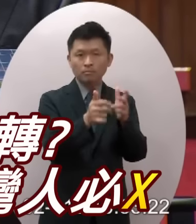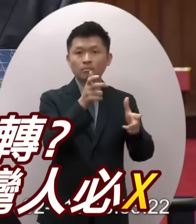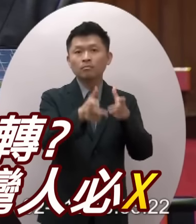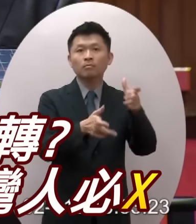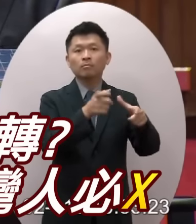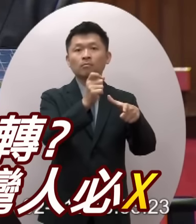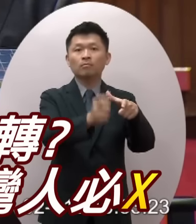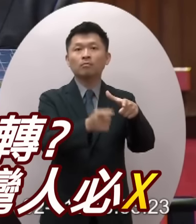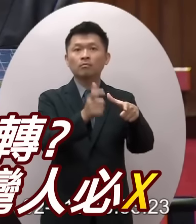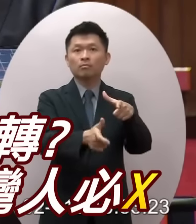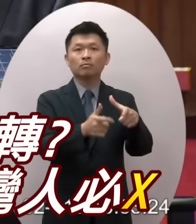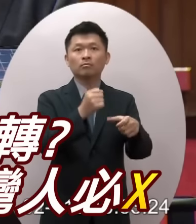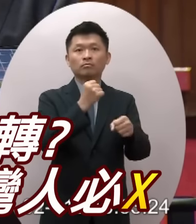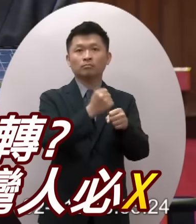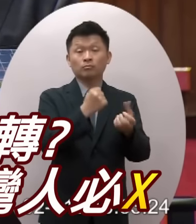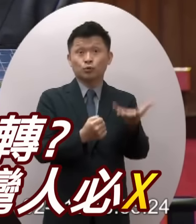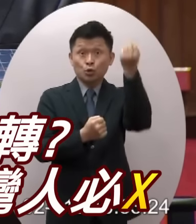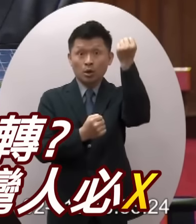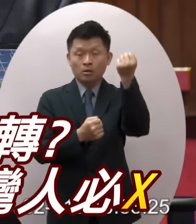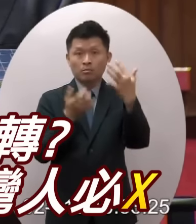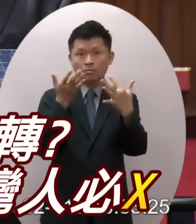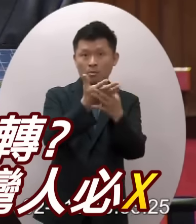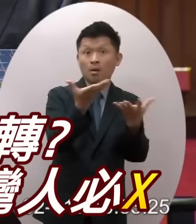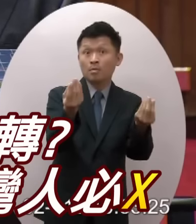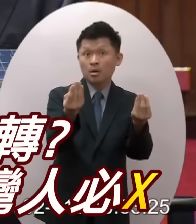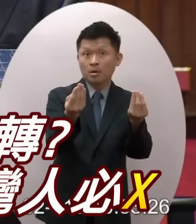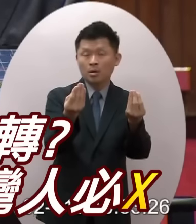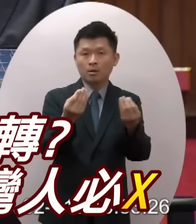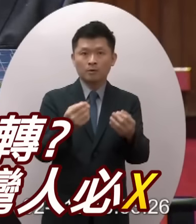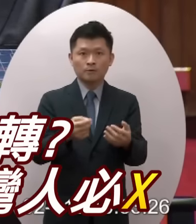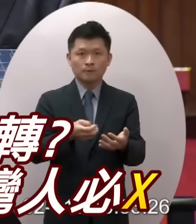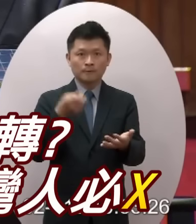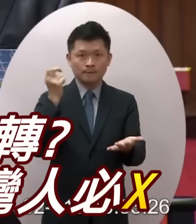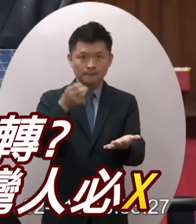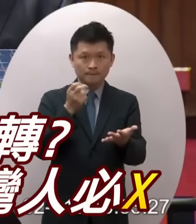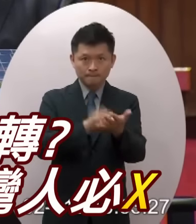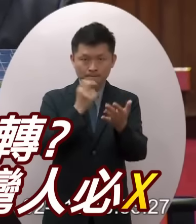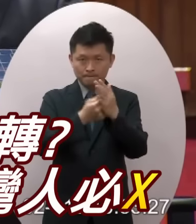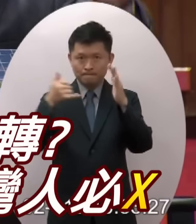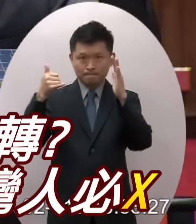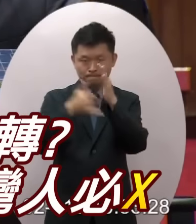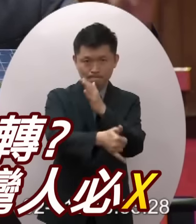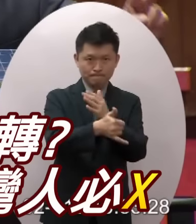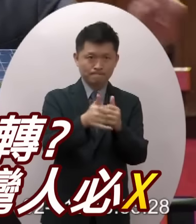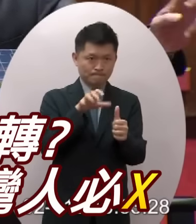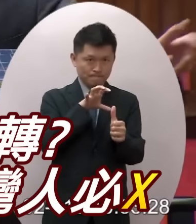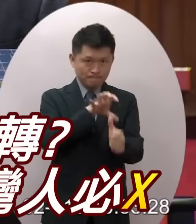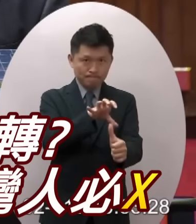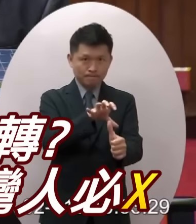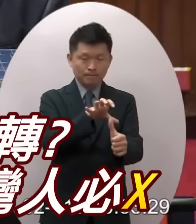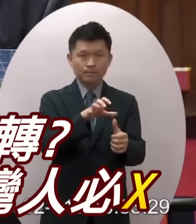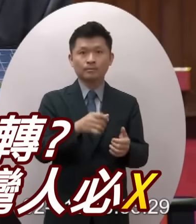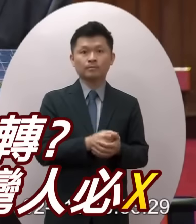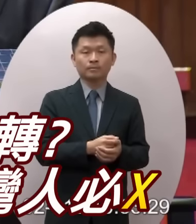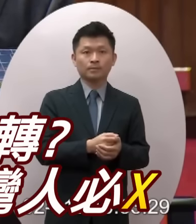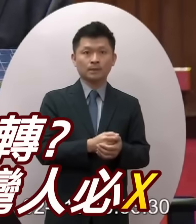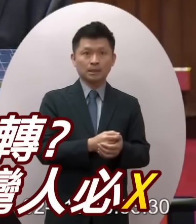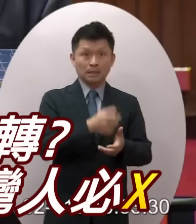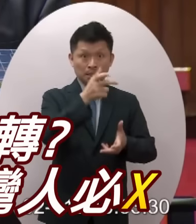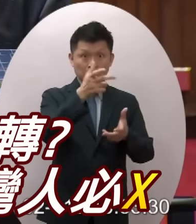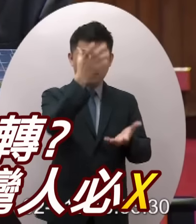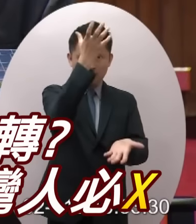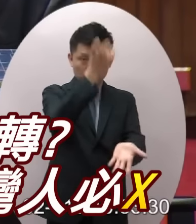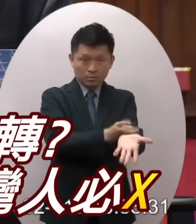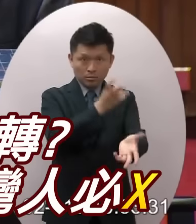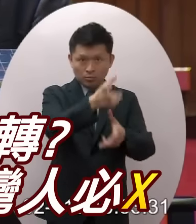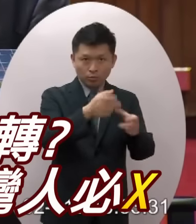司企业原本的权益之下，用强硬手段去执行解决燃眉之急，这才是做